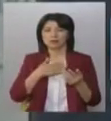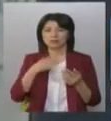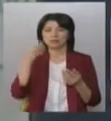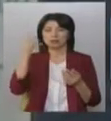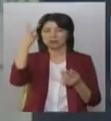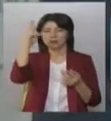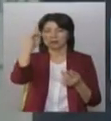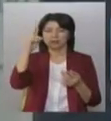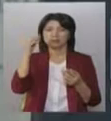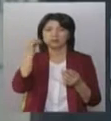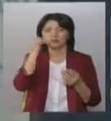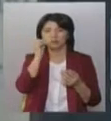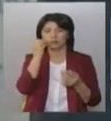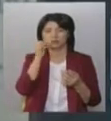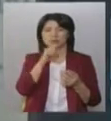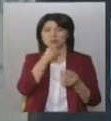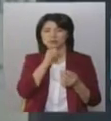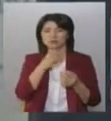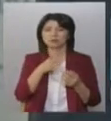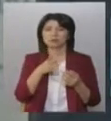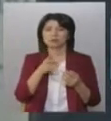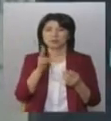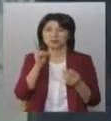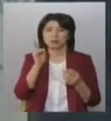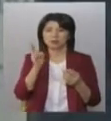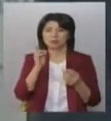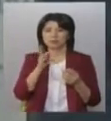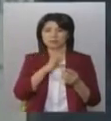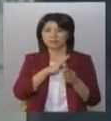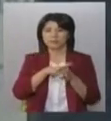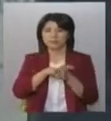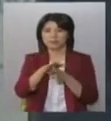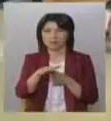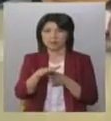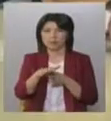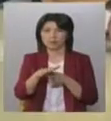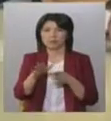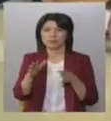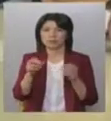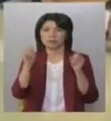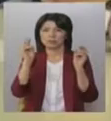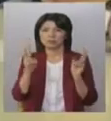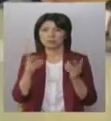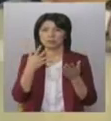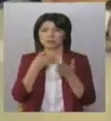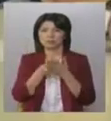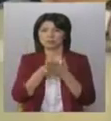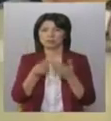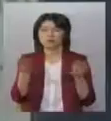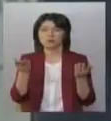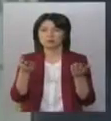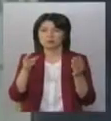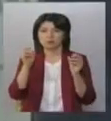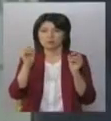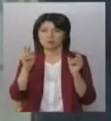апаларымыздың, біздің әріптестеріміздің орындауындағы осы өнерді бейнетаспаға түсіріп, оны алтын қорға